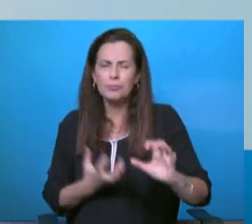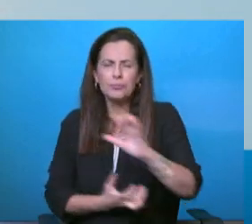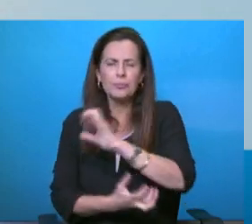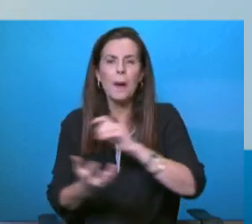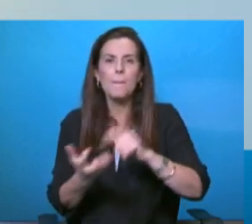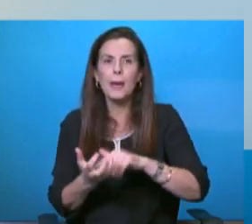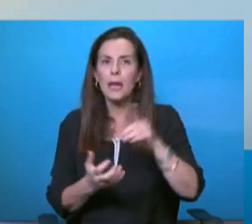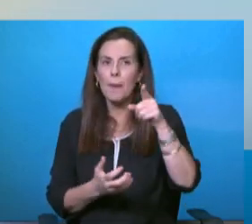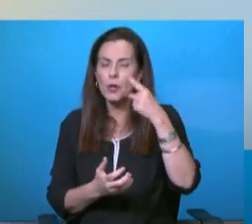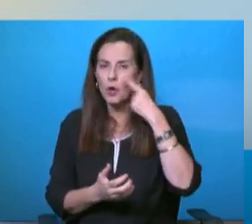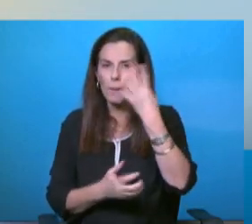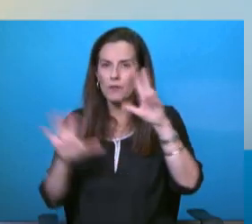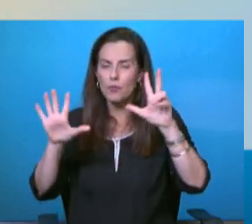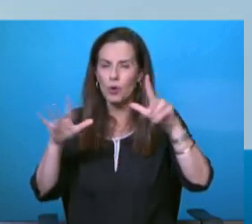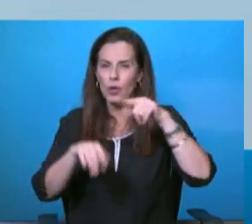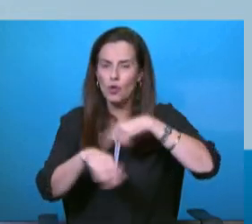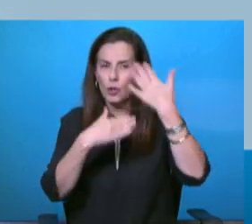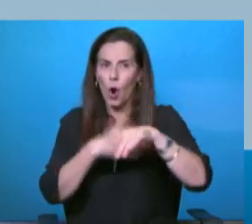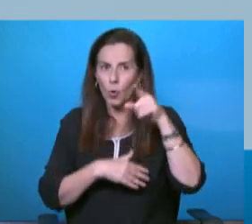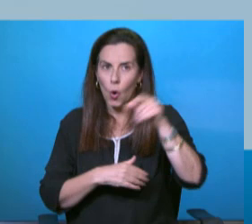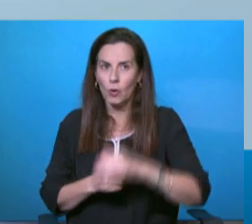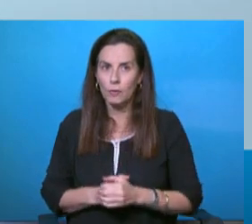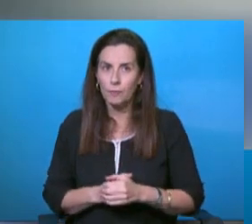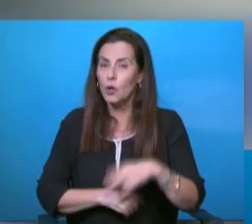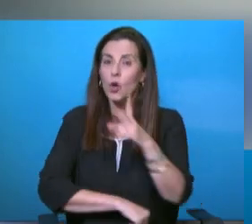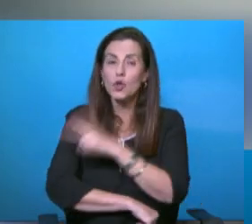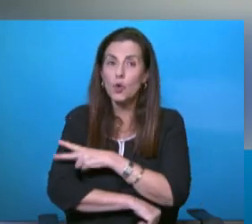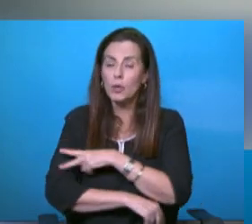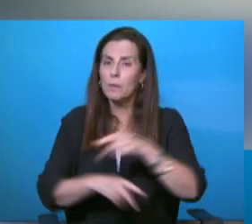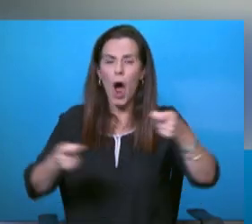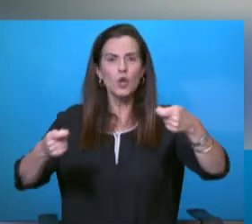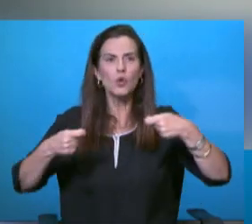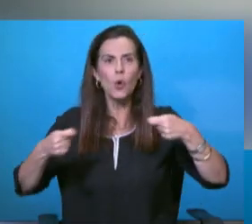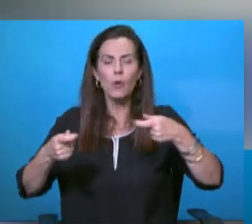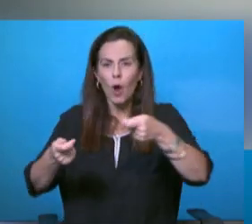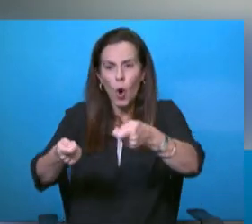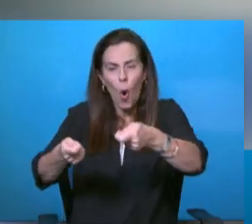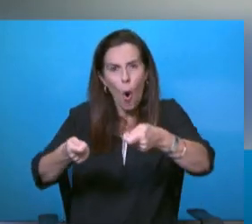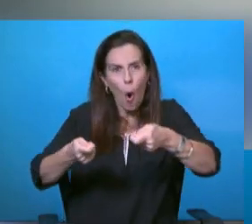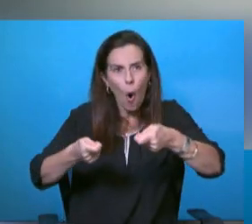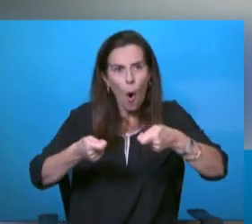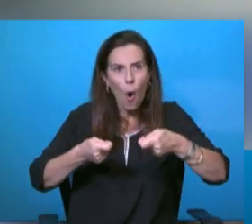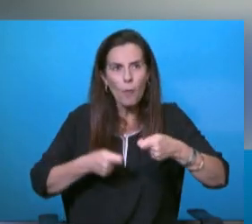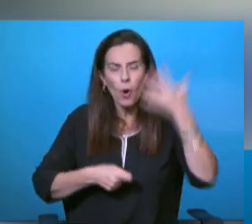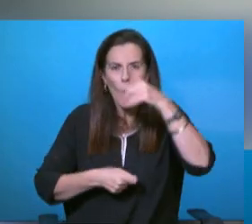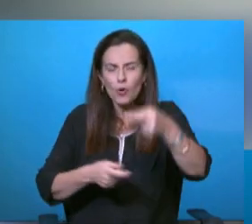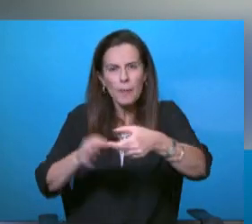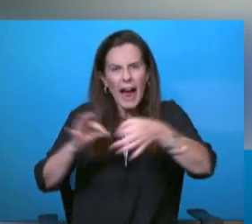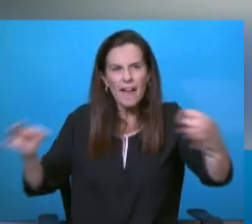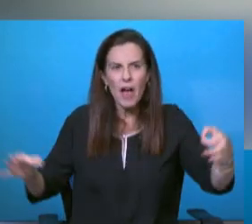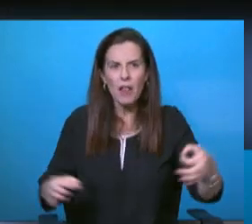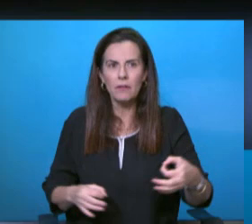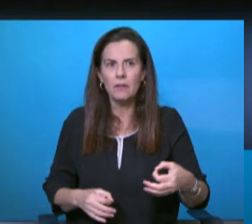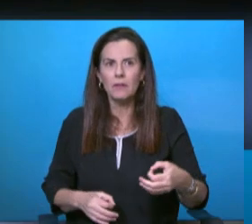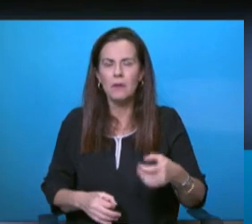שצצו ב-48 השעות האחרונות. שוטרים רכובים על סוסים גוררים בחבל עציר אפרו-אמריקני. Someone just happened to be driving